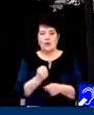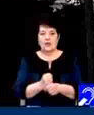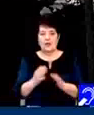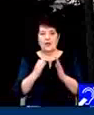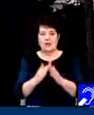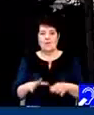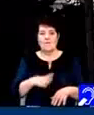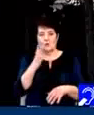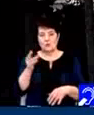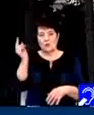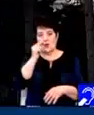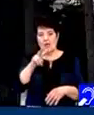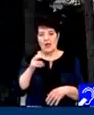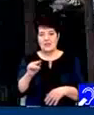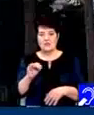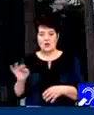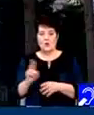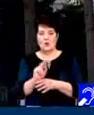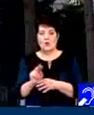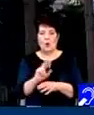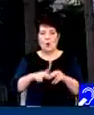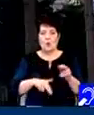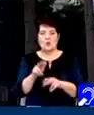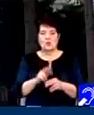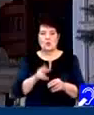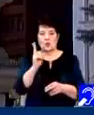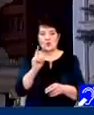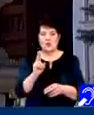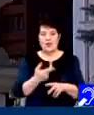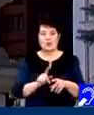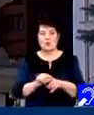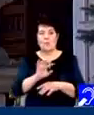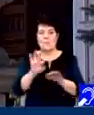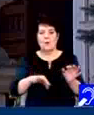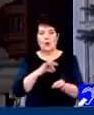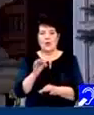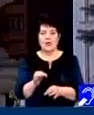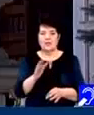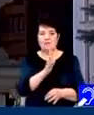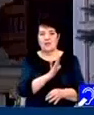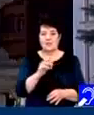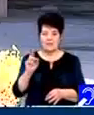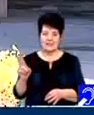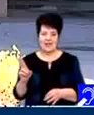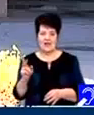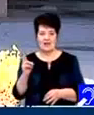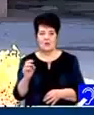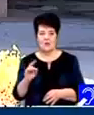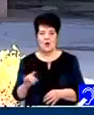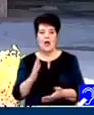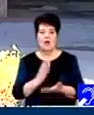în clădirea fostului liceu. Autorul construcției este inginerul Coșelev, după proiectul arhitectului Vladimir Țiganco.